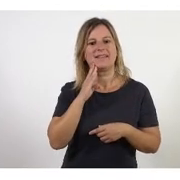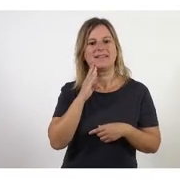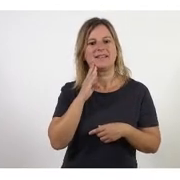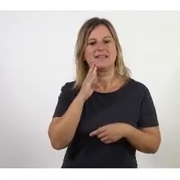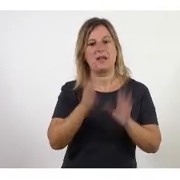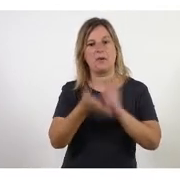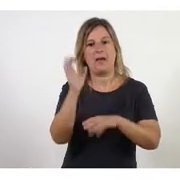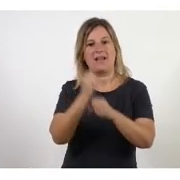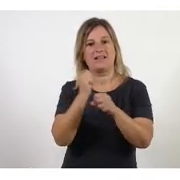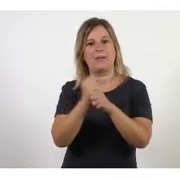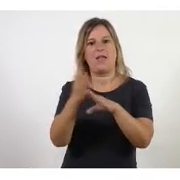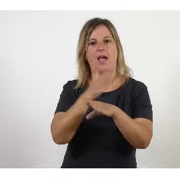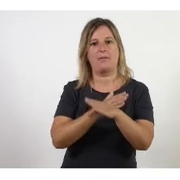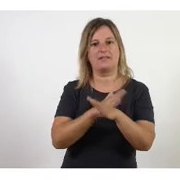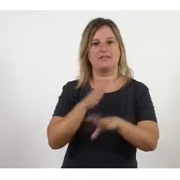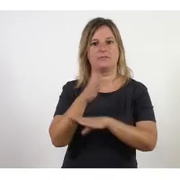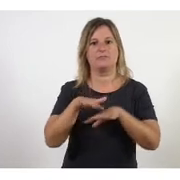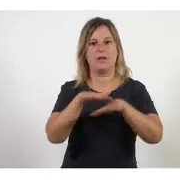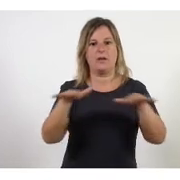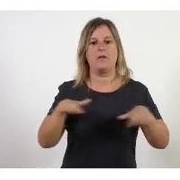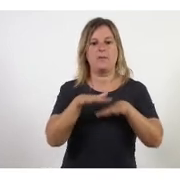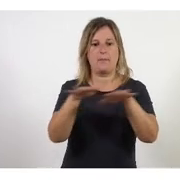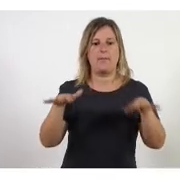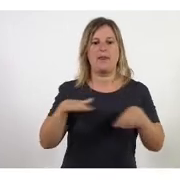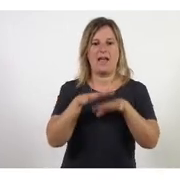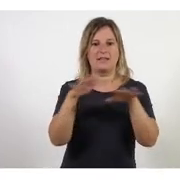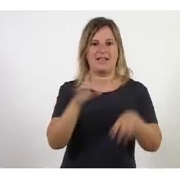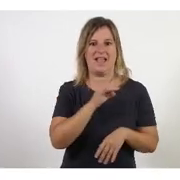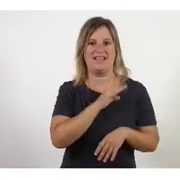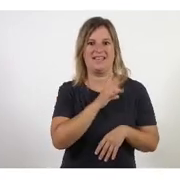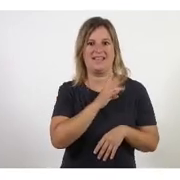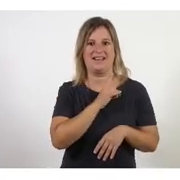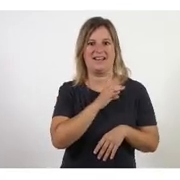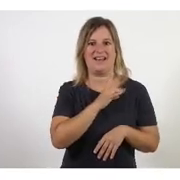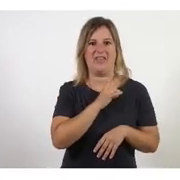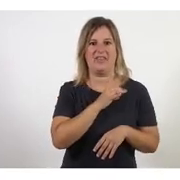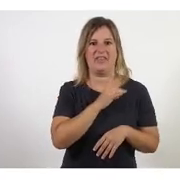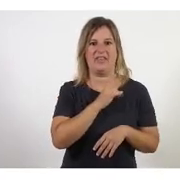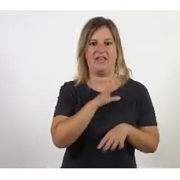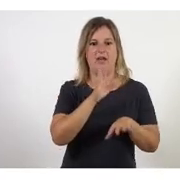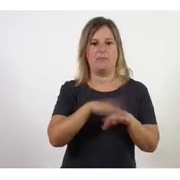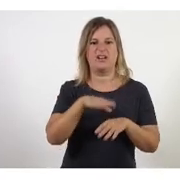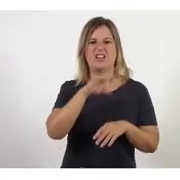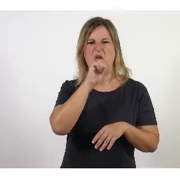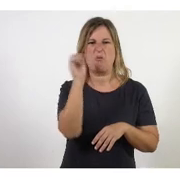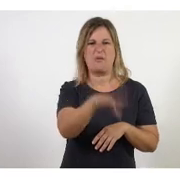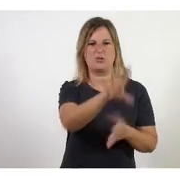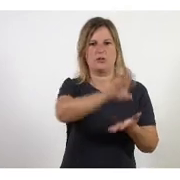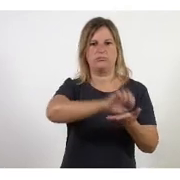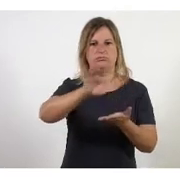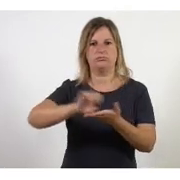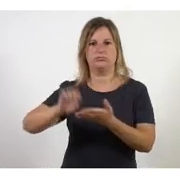a treballar, se'n va a la platja, allà a Irlanda, se'n va a la platja a recollir brossa que el